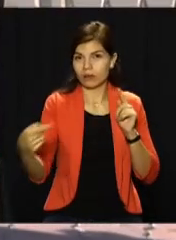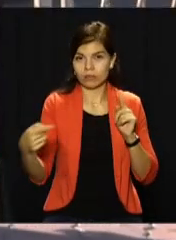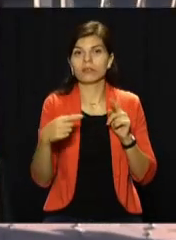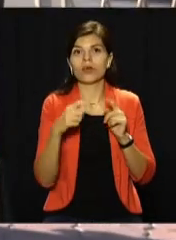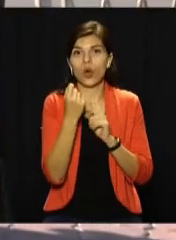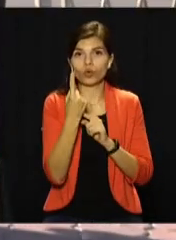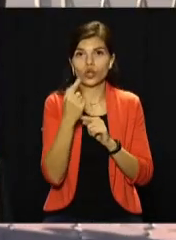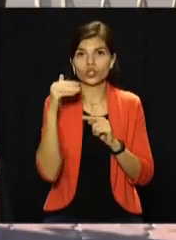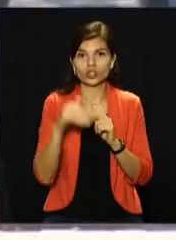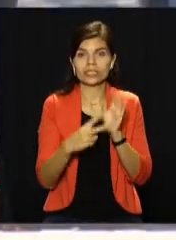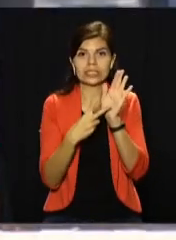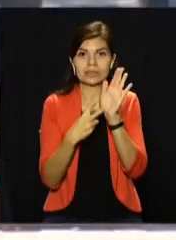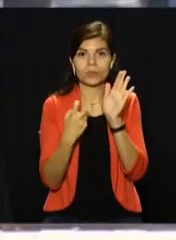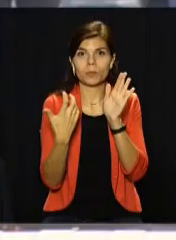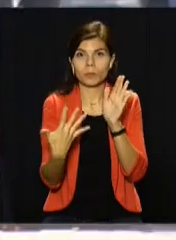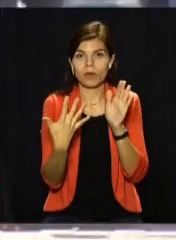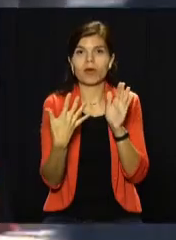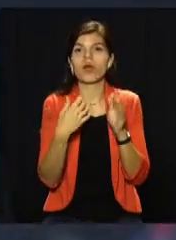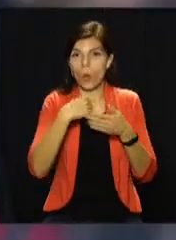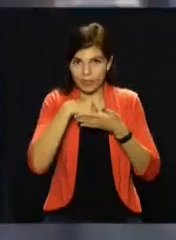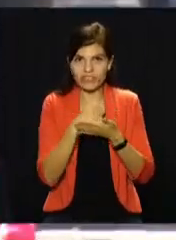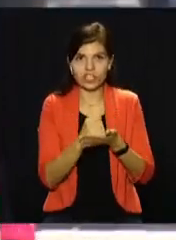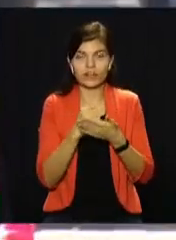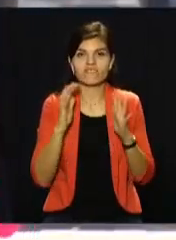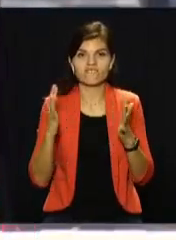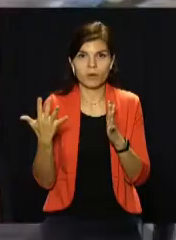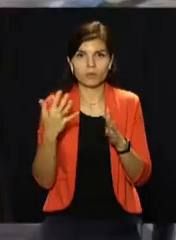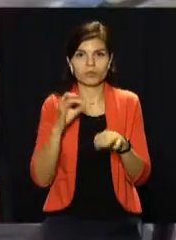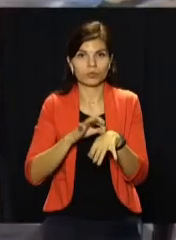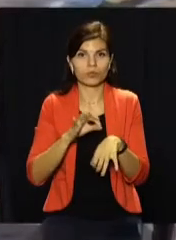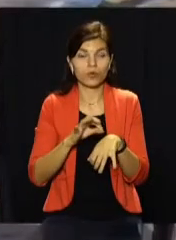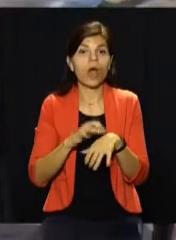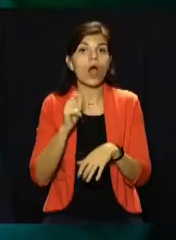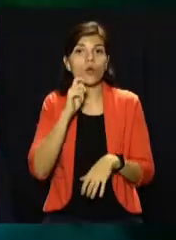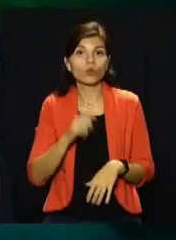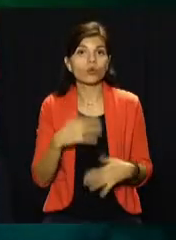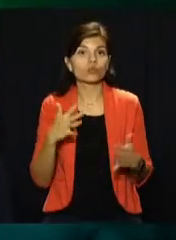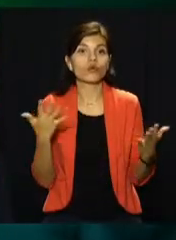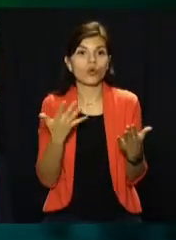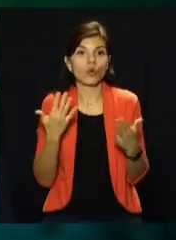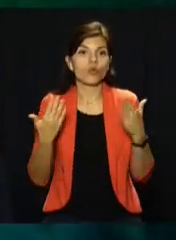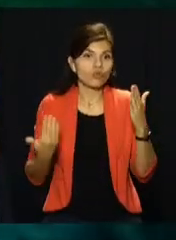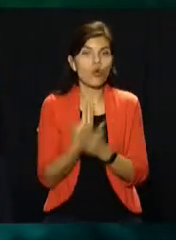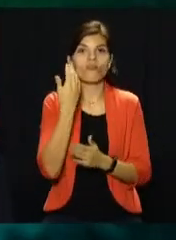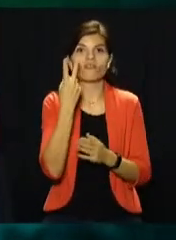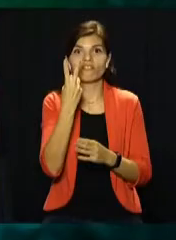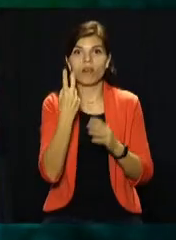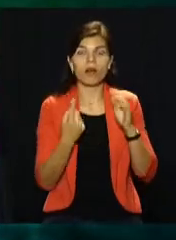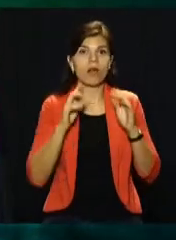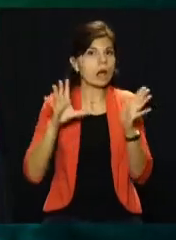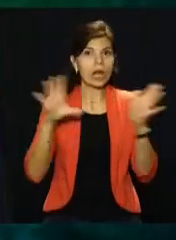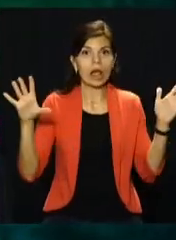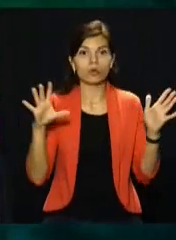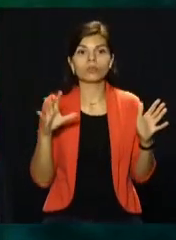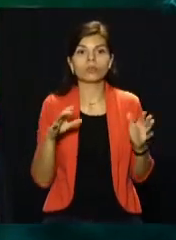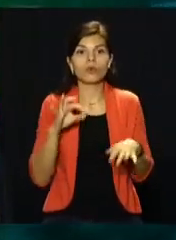початку пандемії на Дніпропетровщині 11 705 лабораторно підтверджених випадків недуги. А Україна вкотре